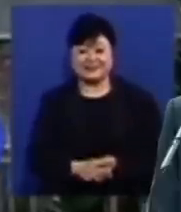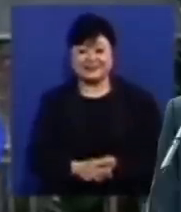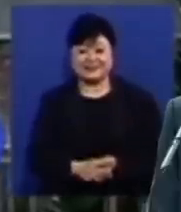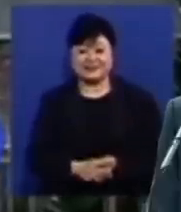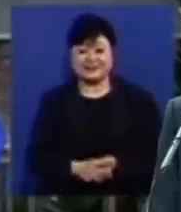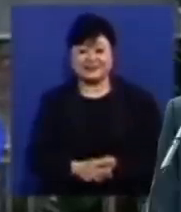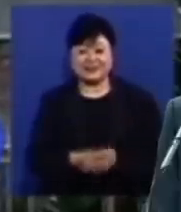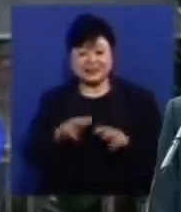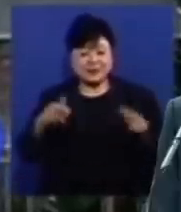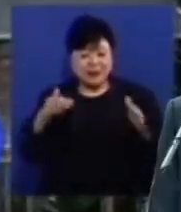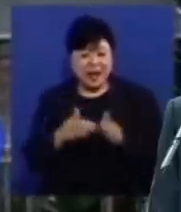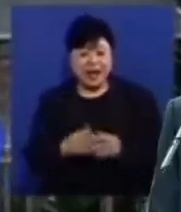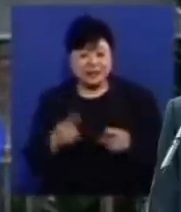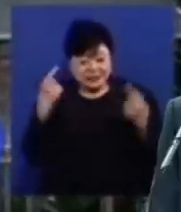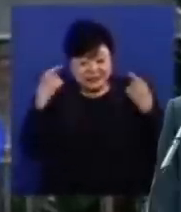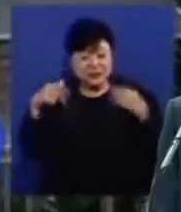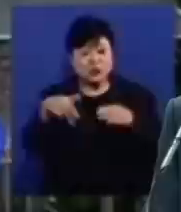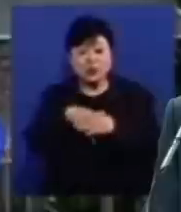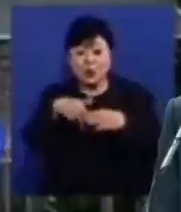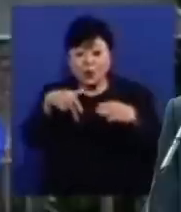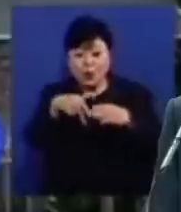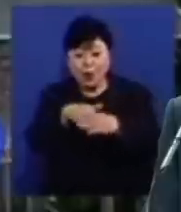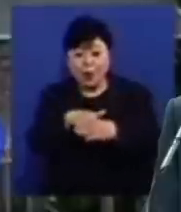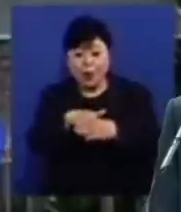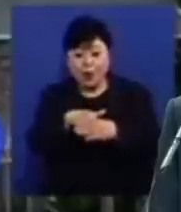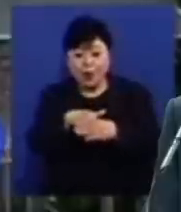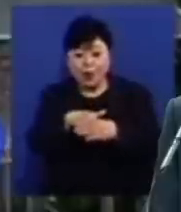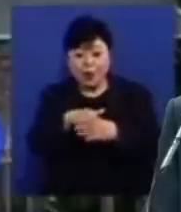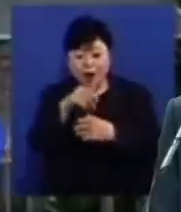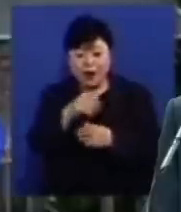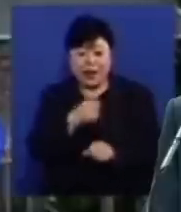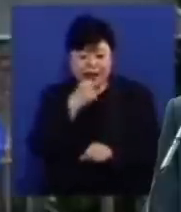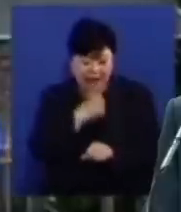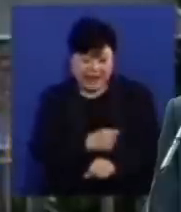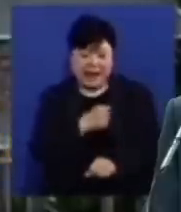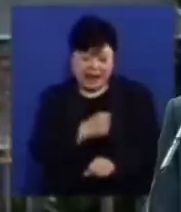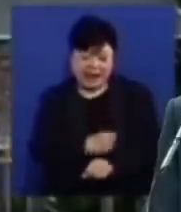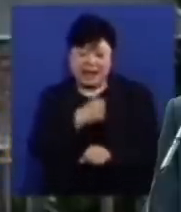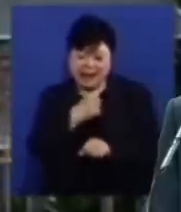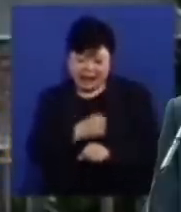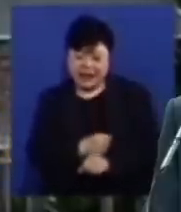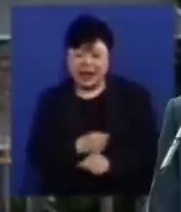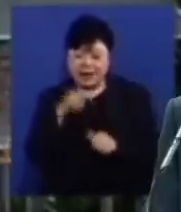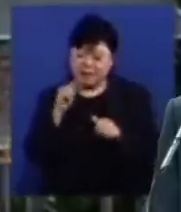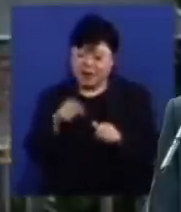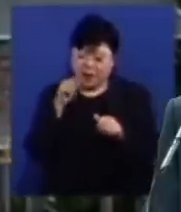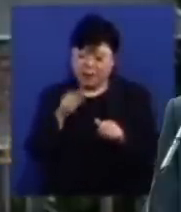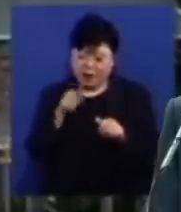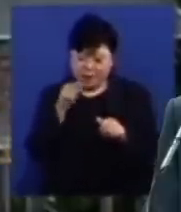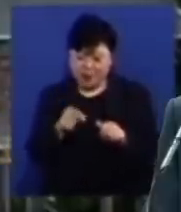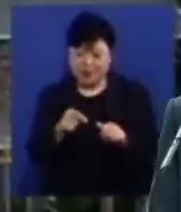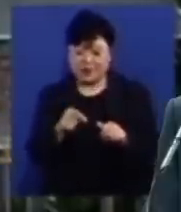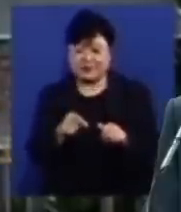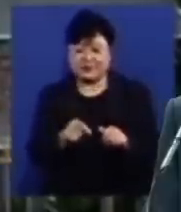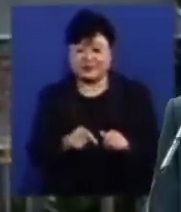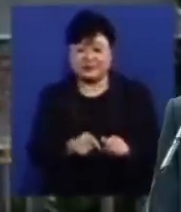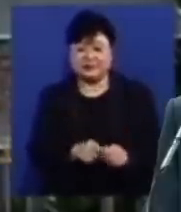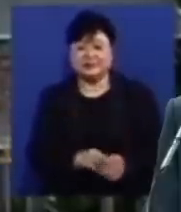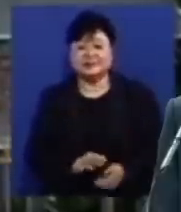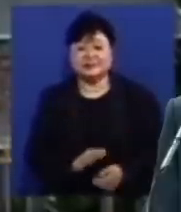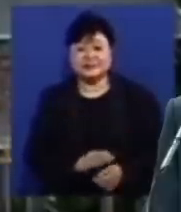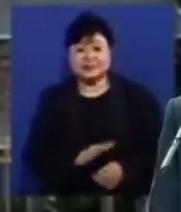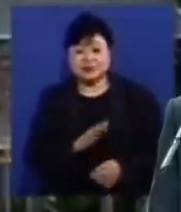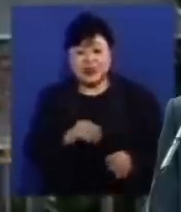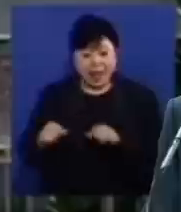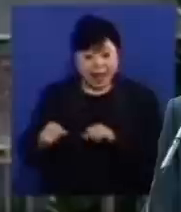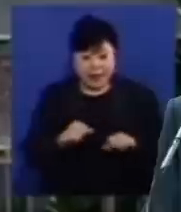우리가 여태까지 들은 종교는 하라 하라 하라 명령하는 종교입니다. 우리의 여유로운